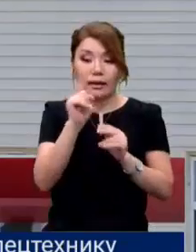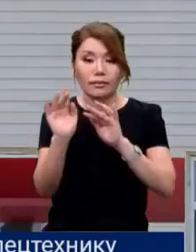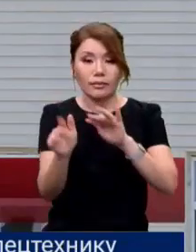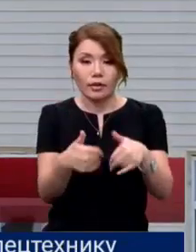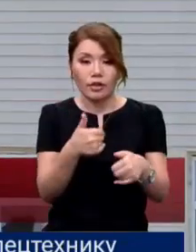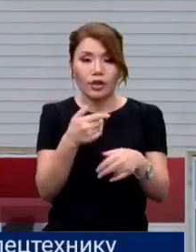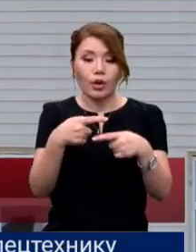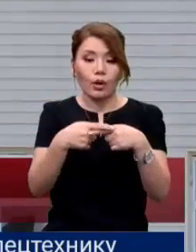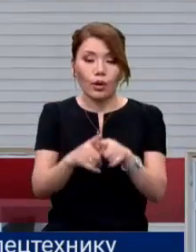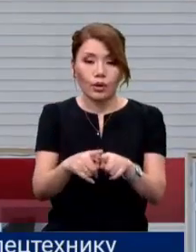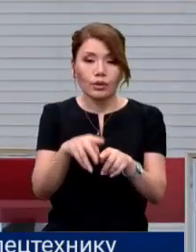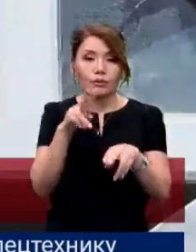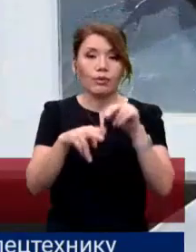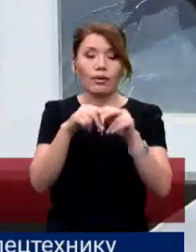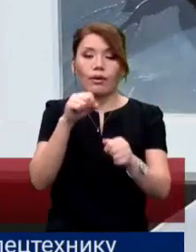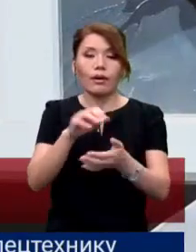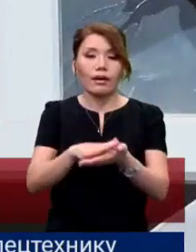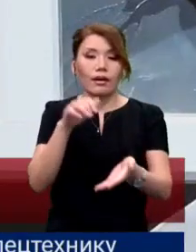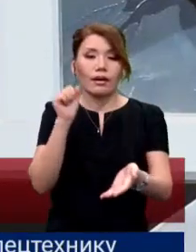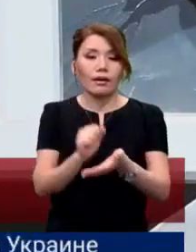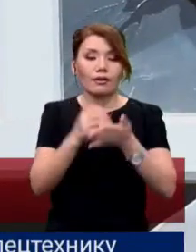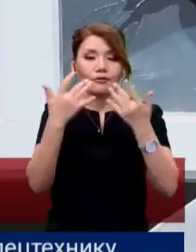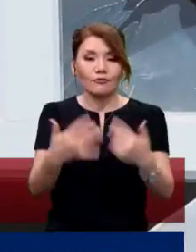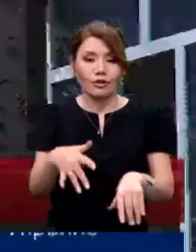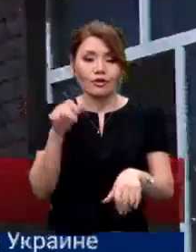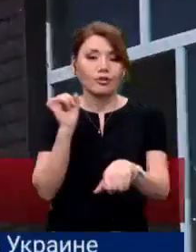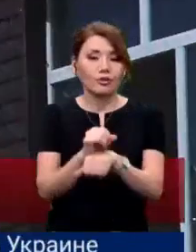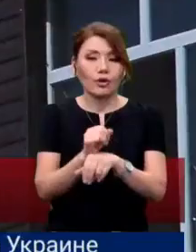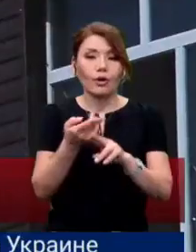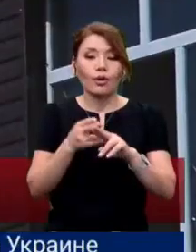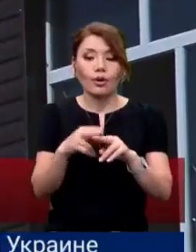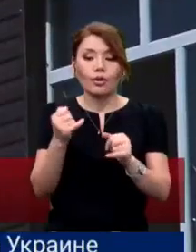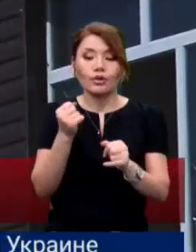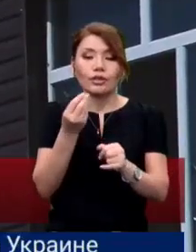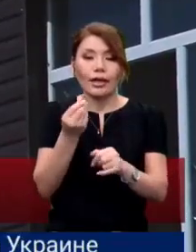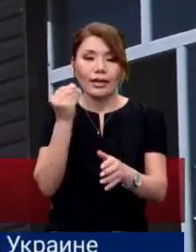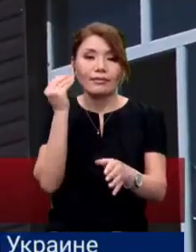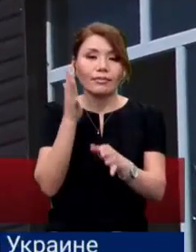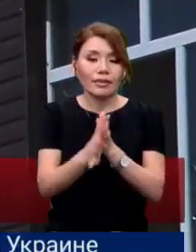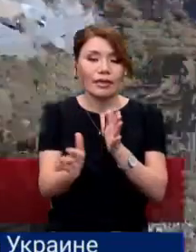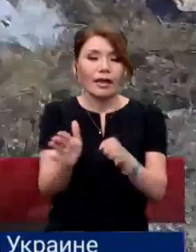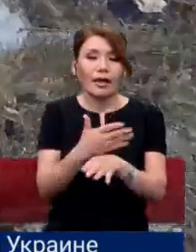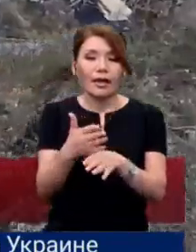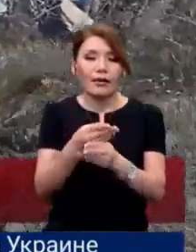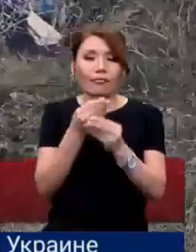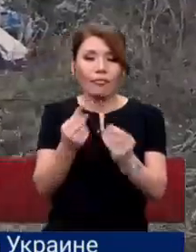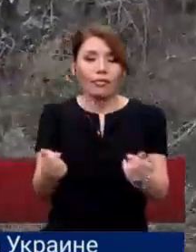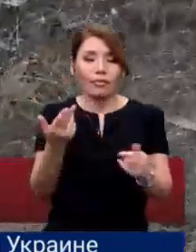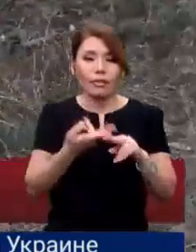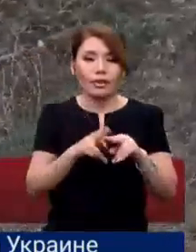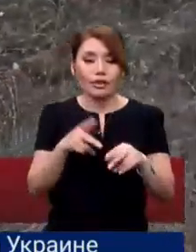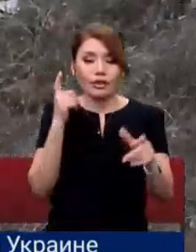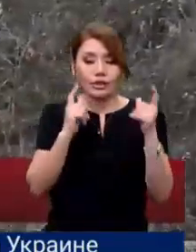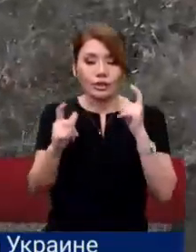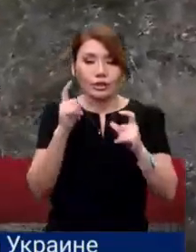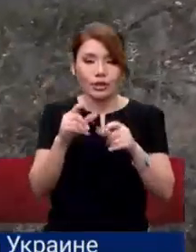құрылыс технологиясы бозылды деген себеппен жұмыс тоқтайды. Ғимаратты тұрғызуға бөлінген қаржы да талан-таражға түседі. Сол кездегі білім